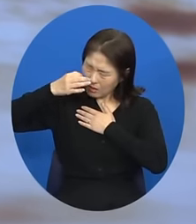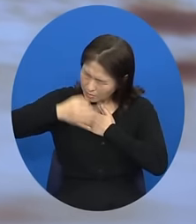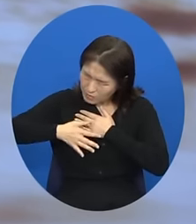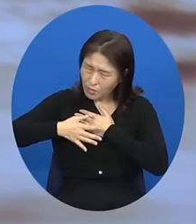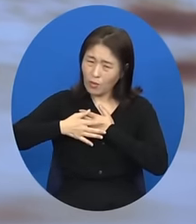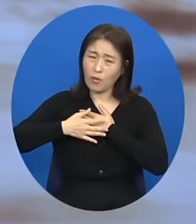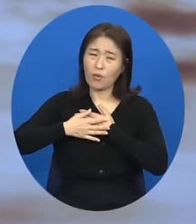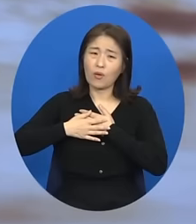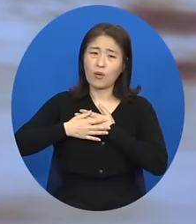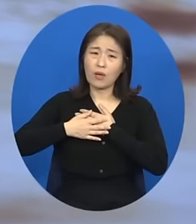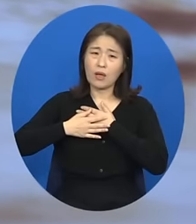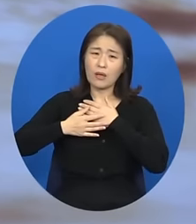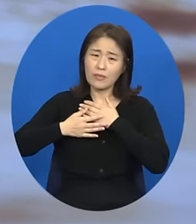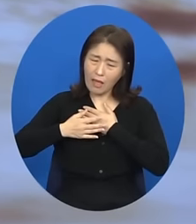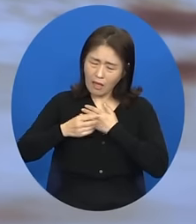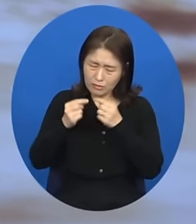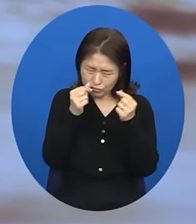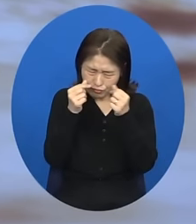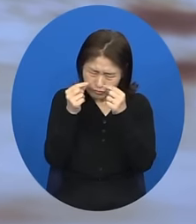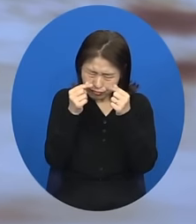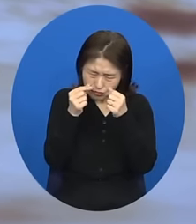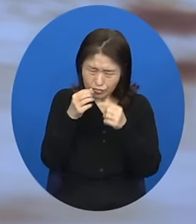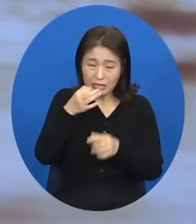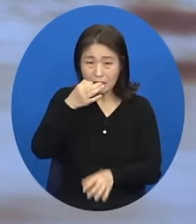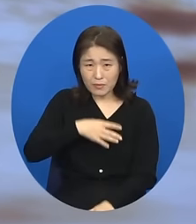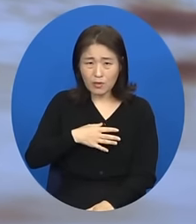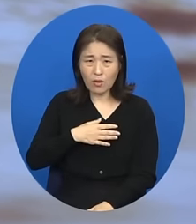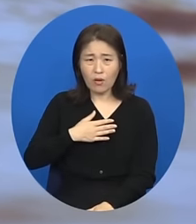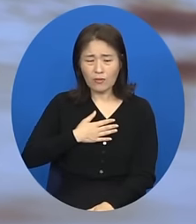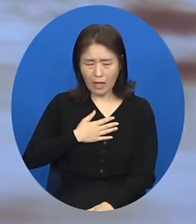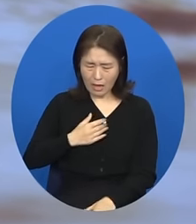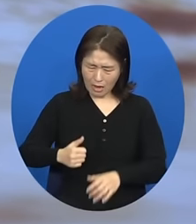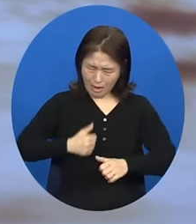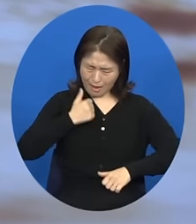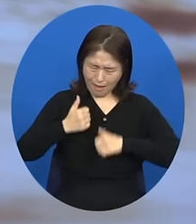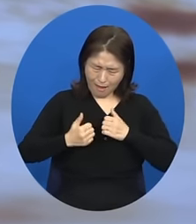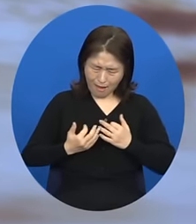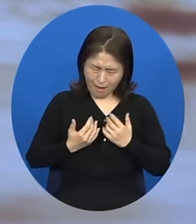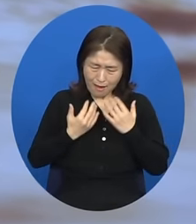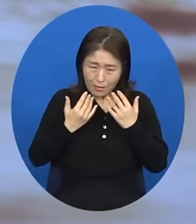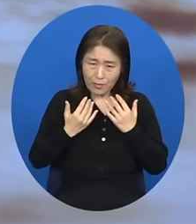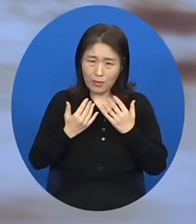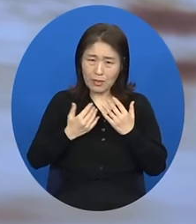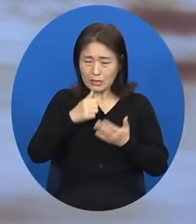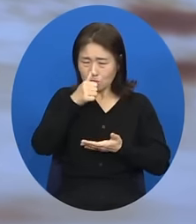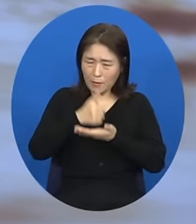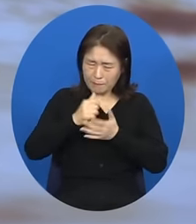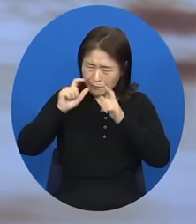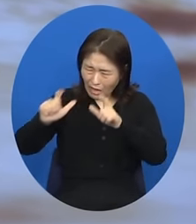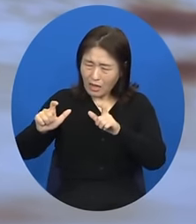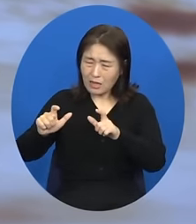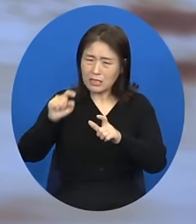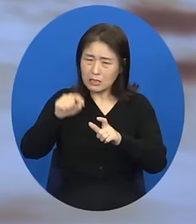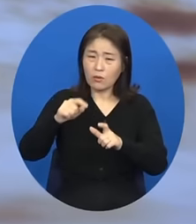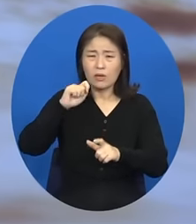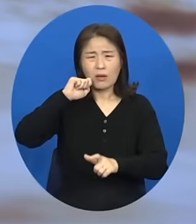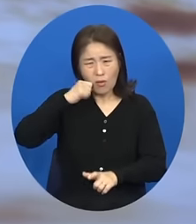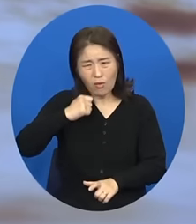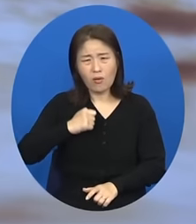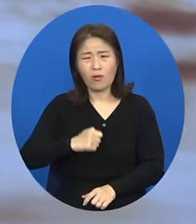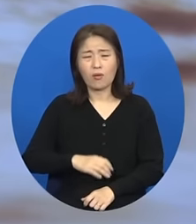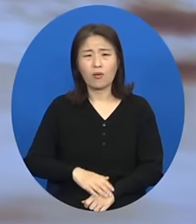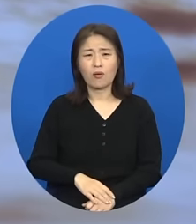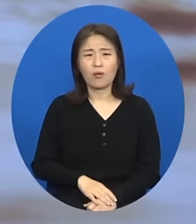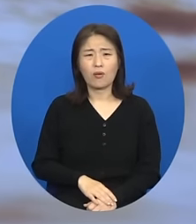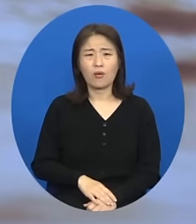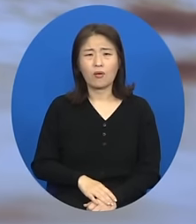제게는 눈치를 보는 것도 힘들고요, 혈기가 많아 사람들을 평가하는 것도 굉장히 힘들어요.